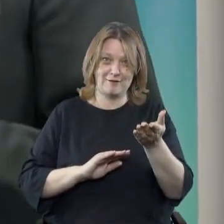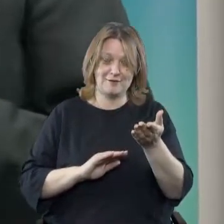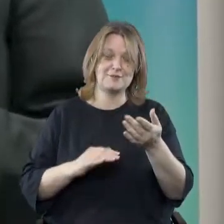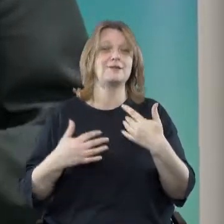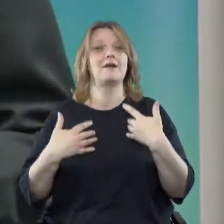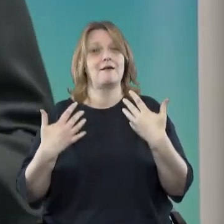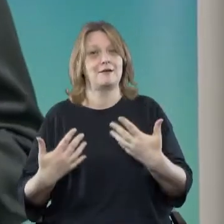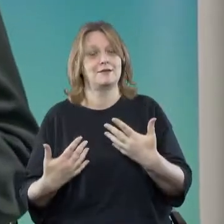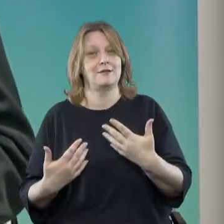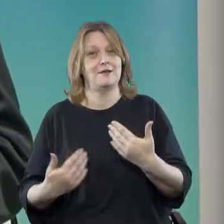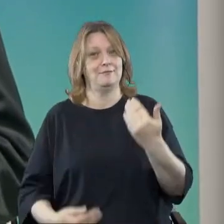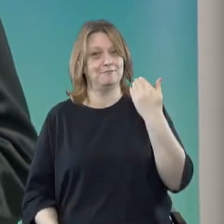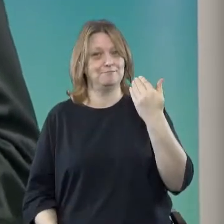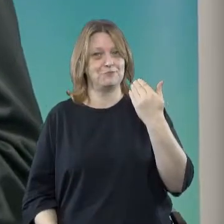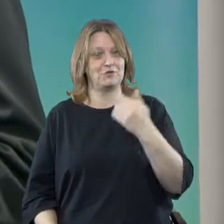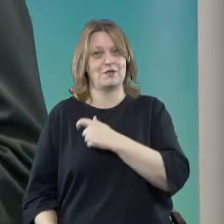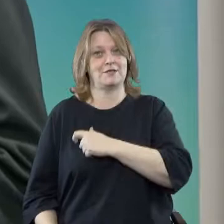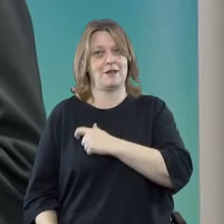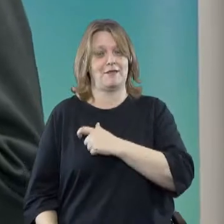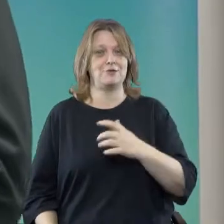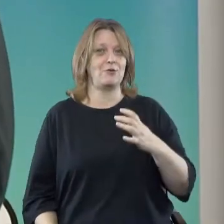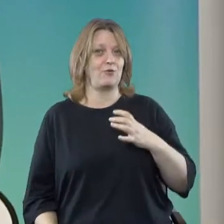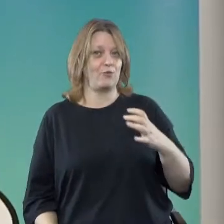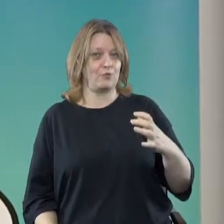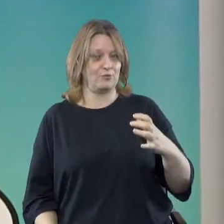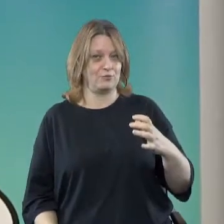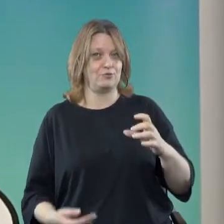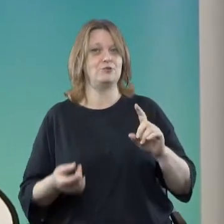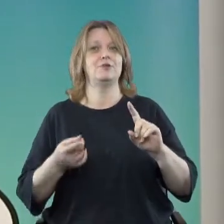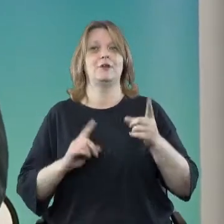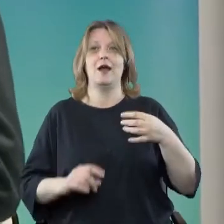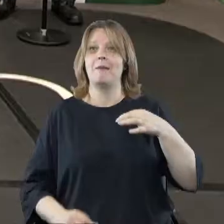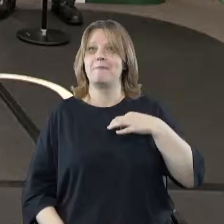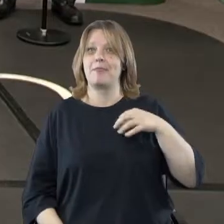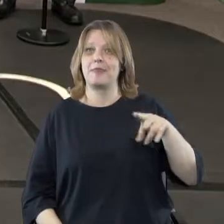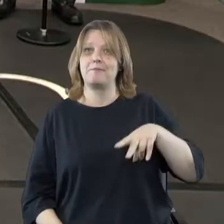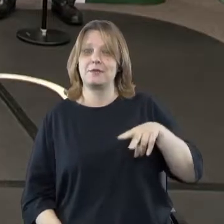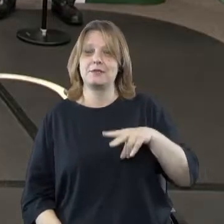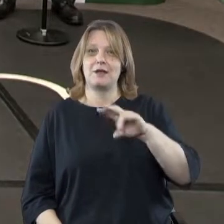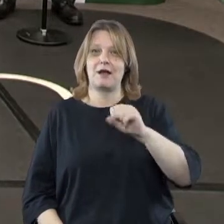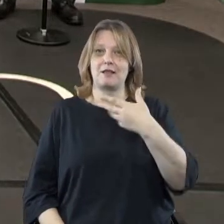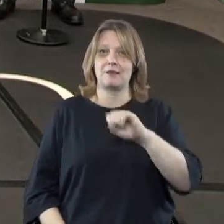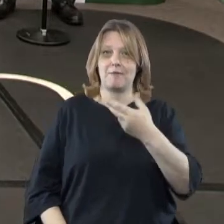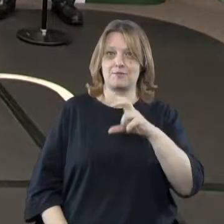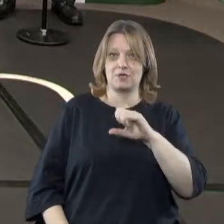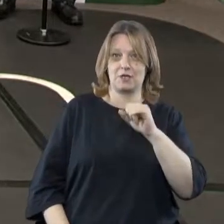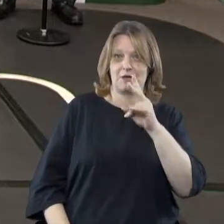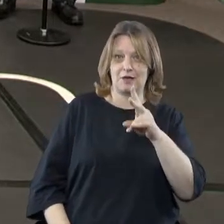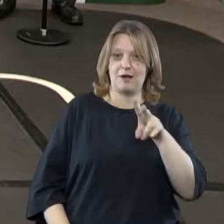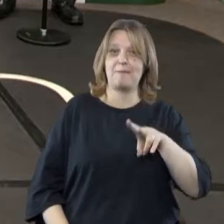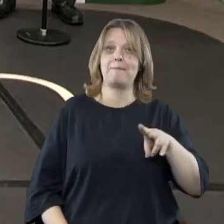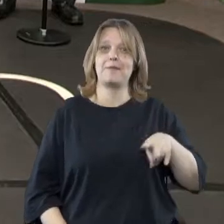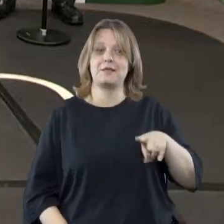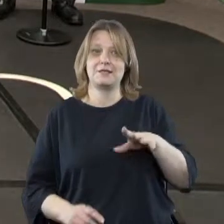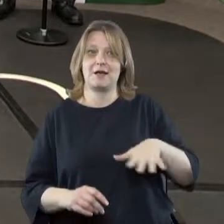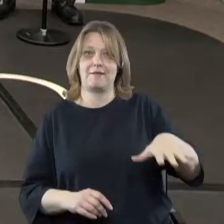przywitać bardzo serdecznie naszych gości. Pana ministra Andrzeja Adamczyka, ministra infrastruktury.